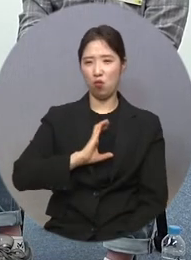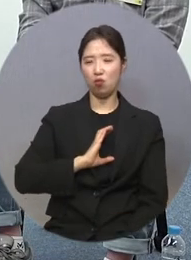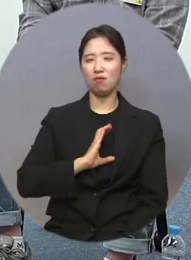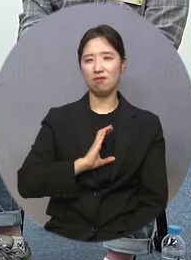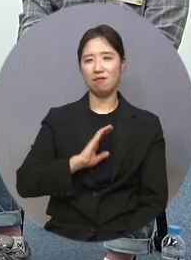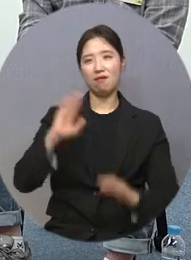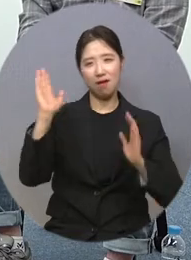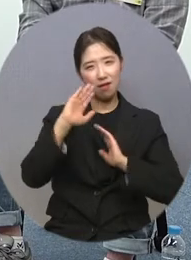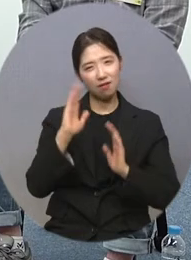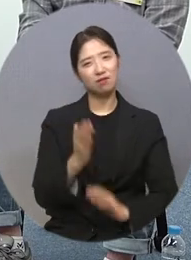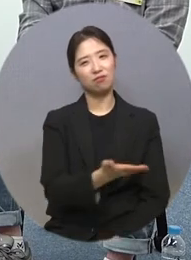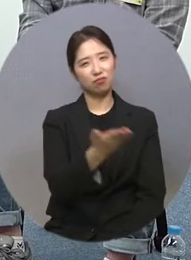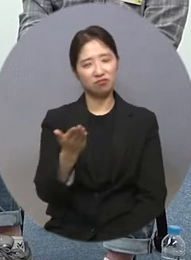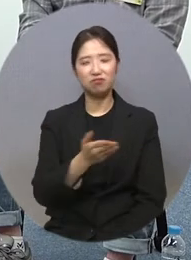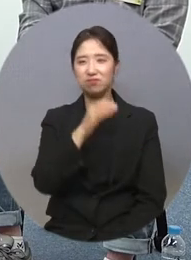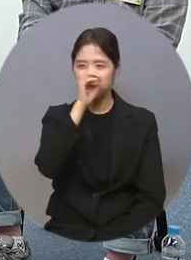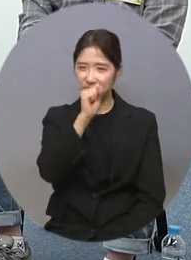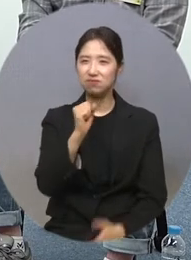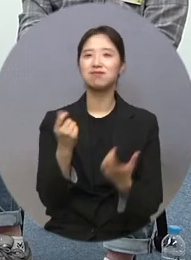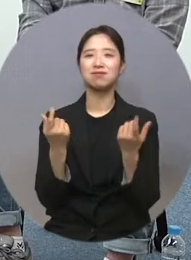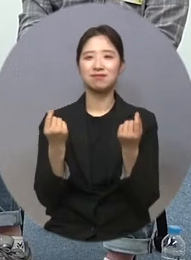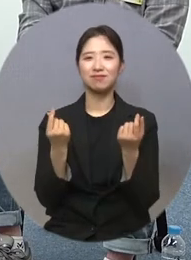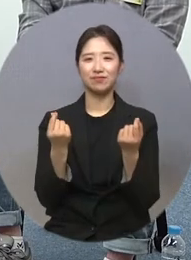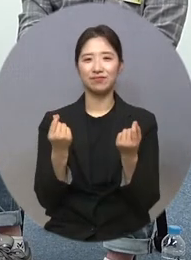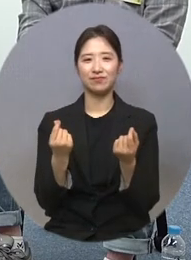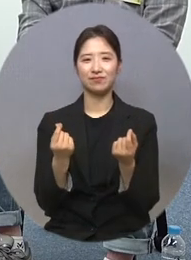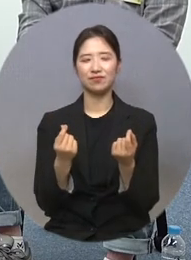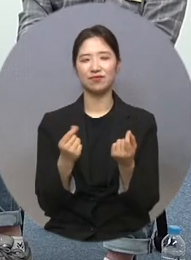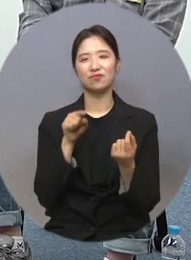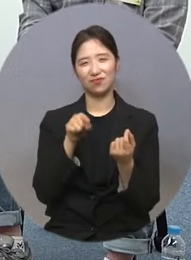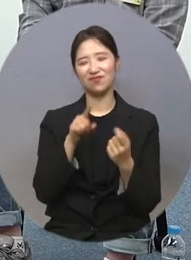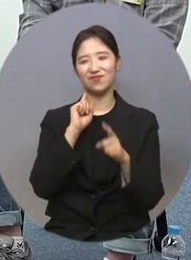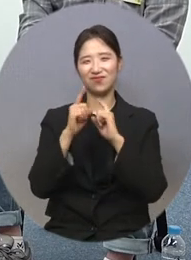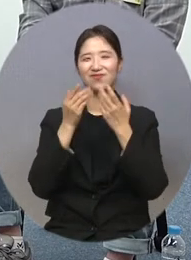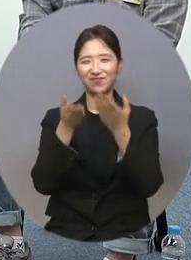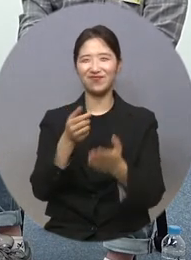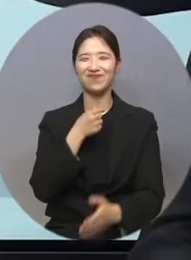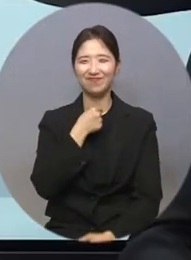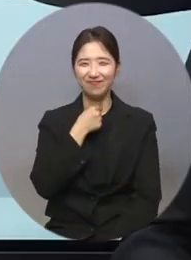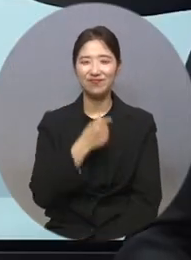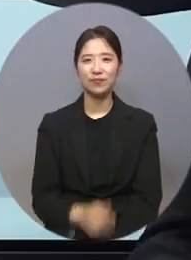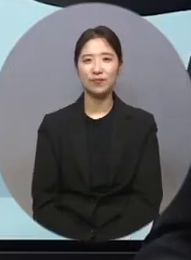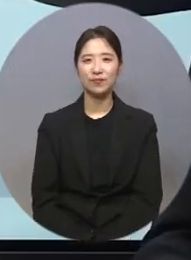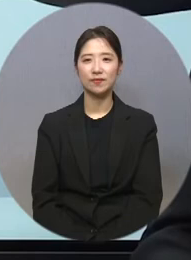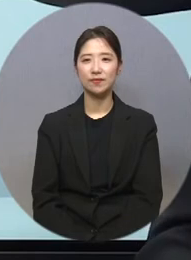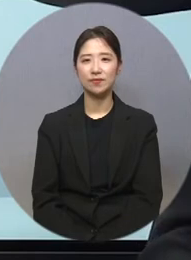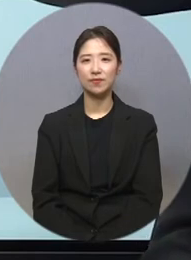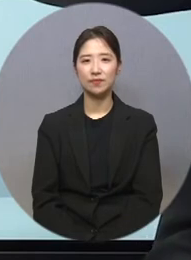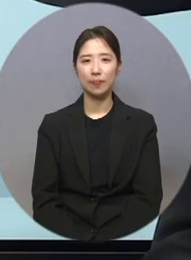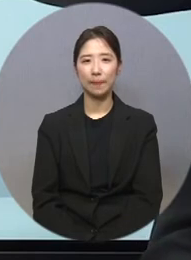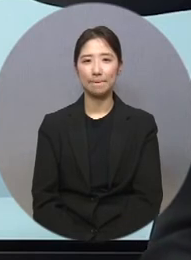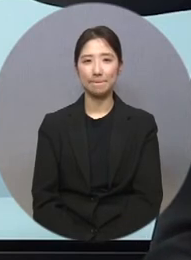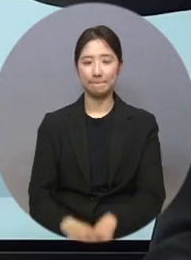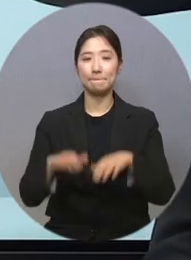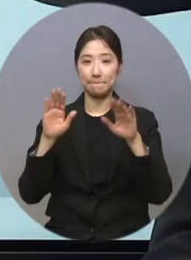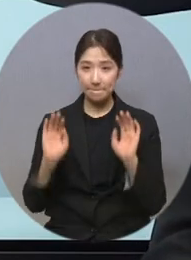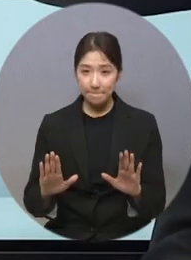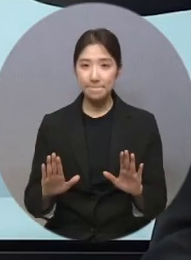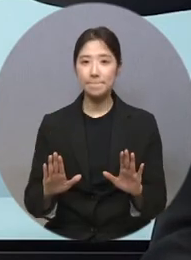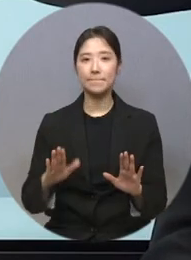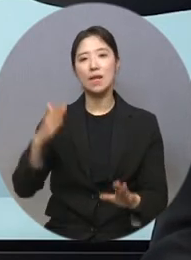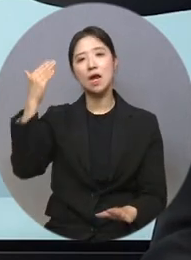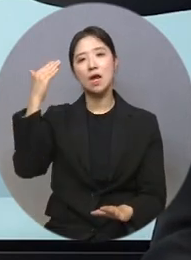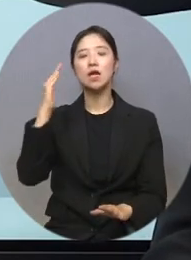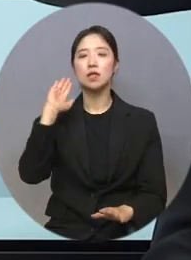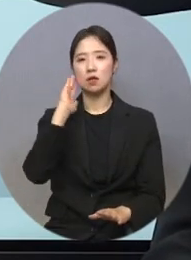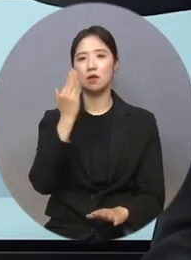코다들이 유익하지 않을까 이런 생각들 꼭 말씀드리고 싶어서 이 부분. 네, 뭐 아무래도 지금 뭐